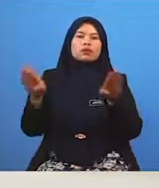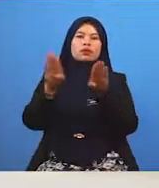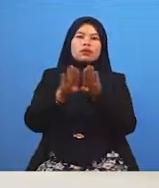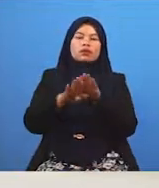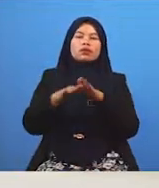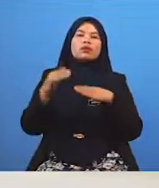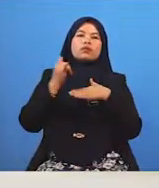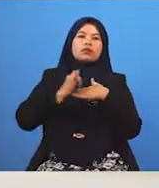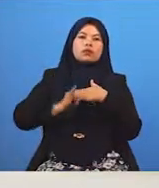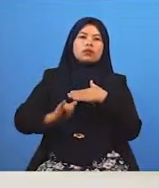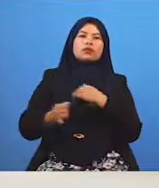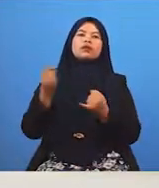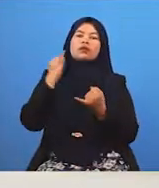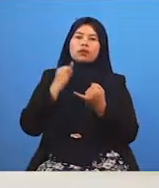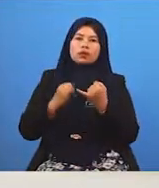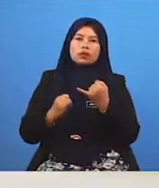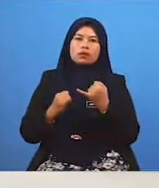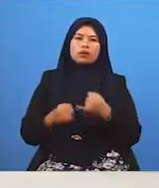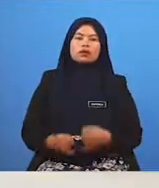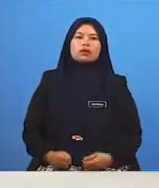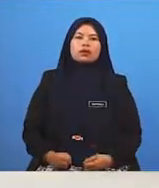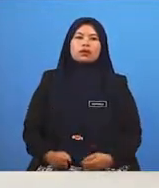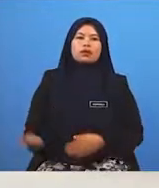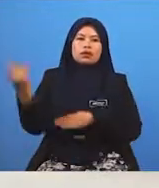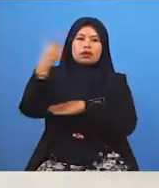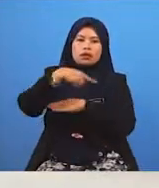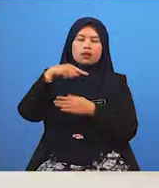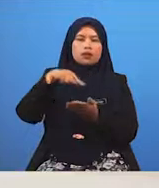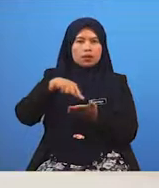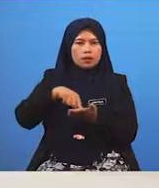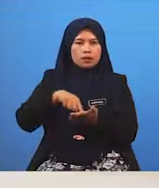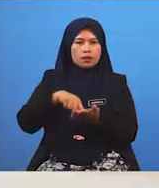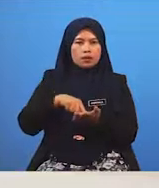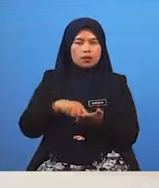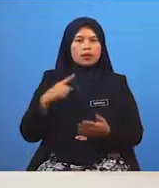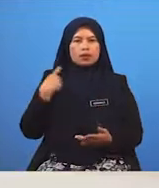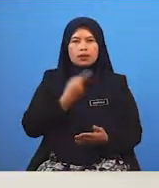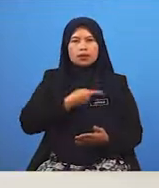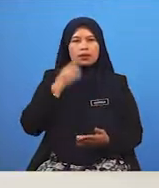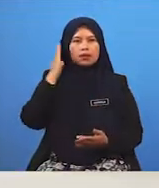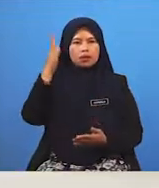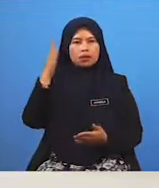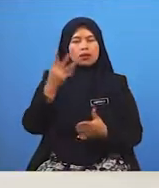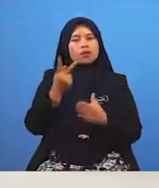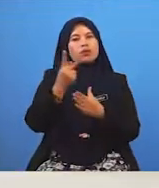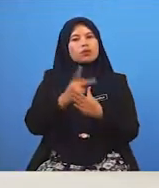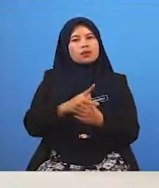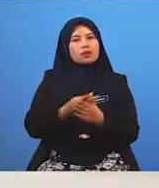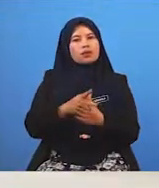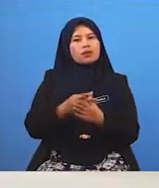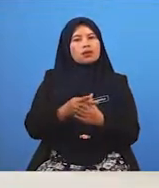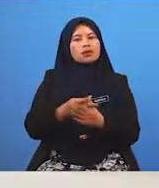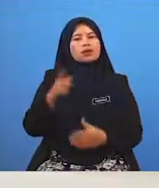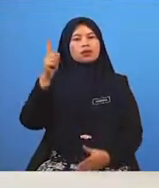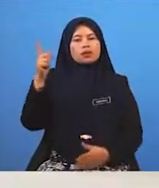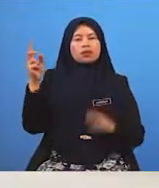mulia terbabit. Jadi pada hari ini murid-murid, kita akan berkongsi satu tajuk dalam bidang